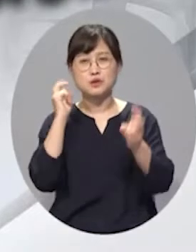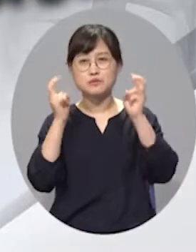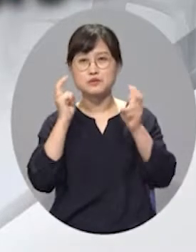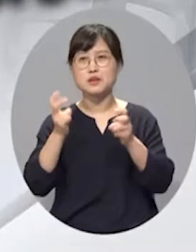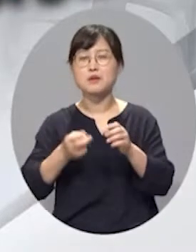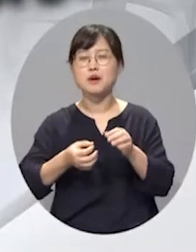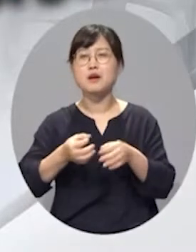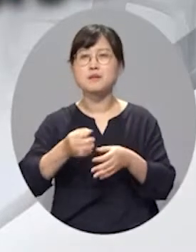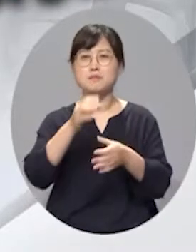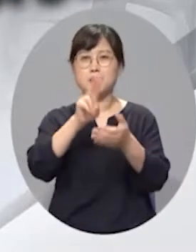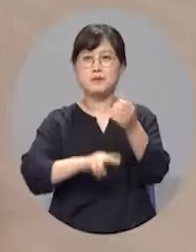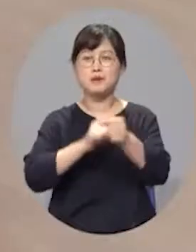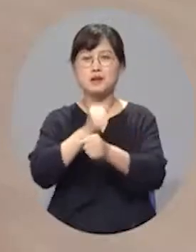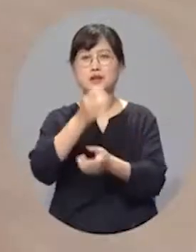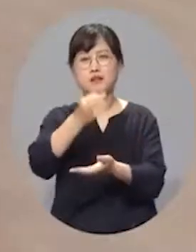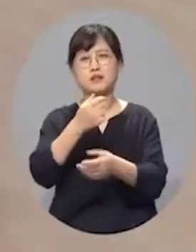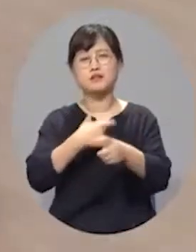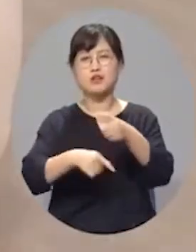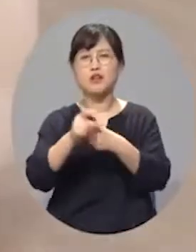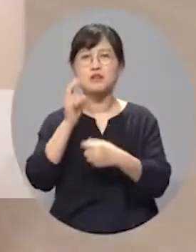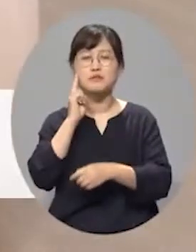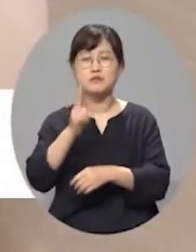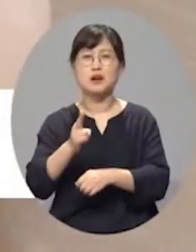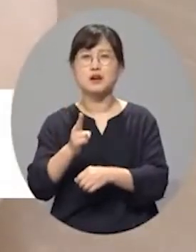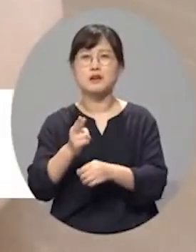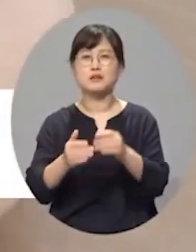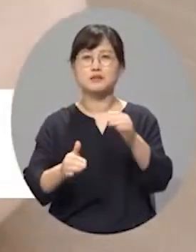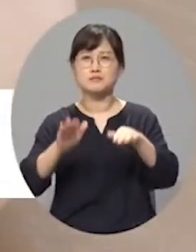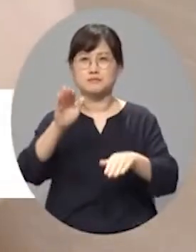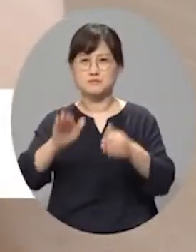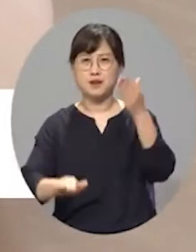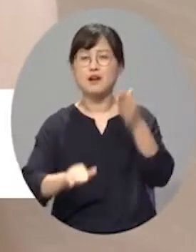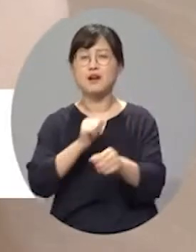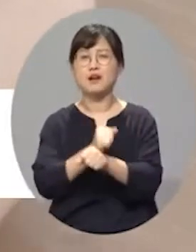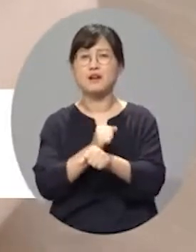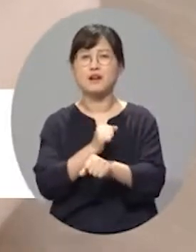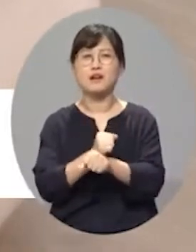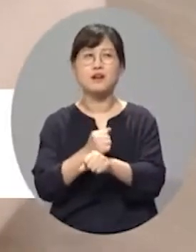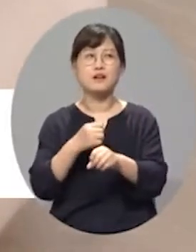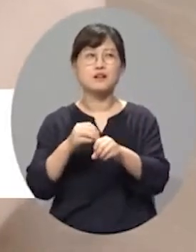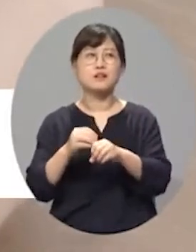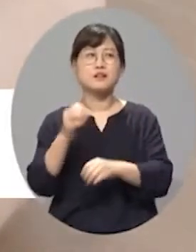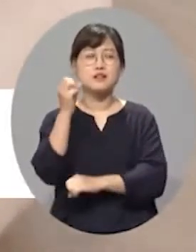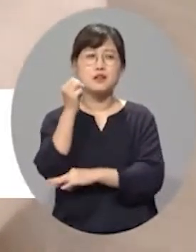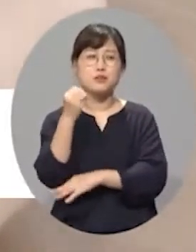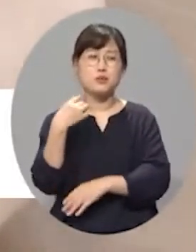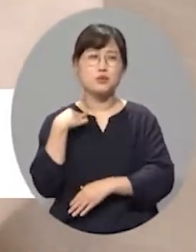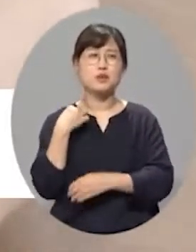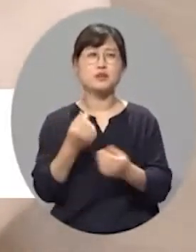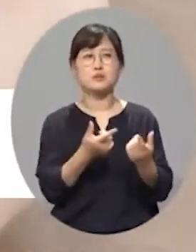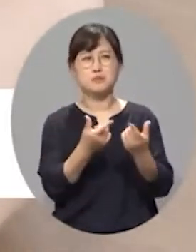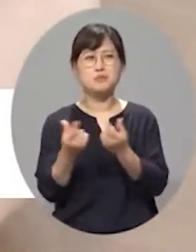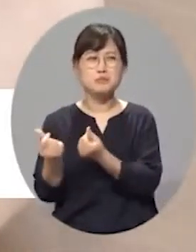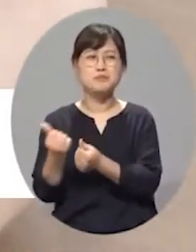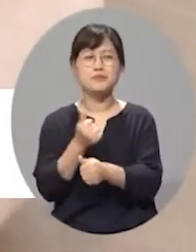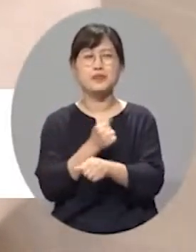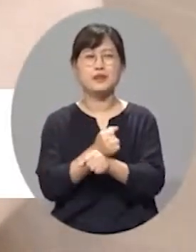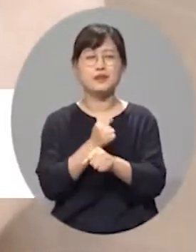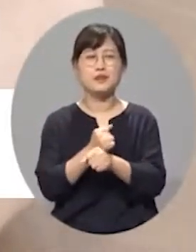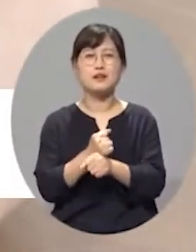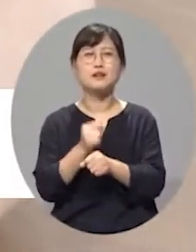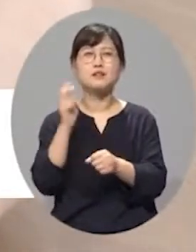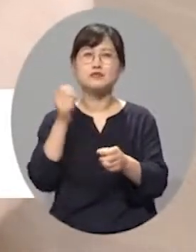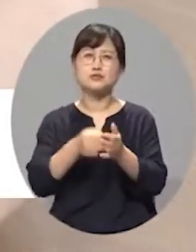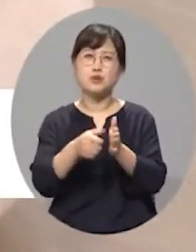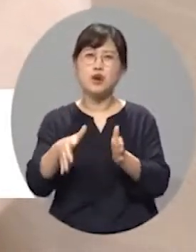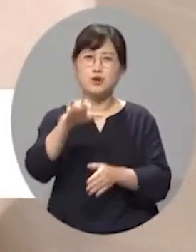더 큰 차이가 납니다. 기본 원단은 다 동일해요. 저희 시중에 나오는 원단도 그렇고 레이저 업체에서 쓰는 원단도